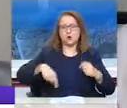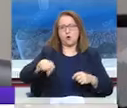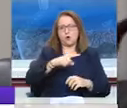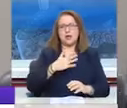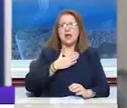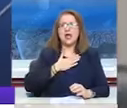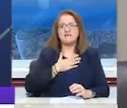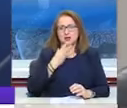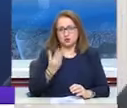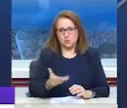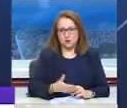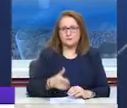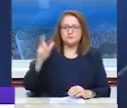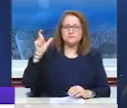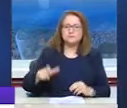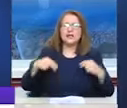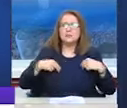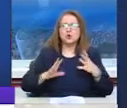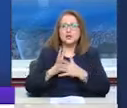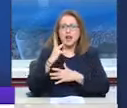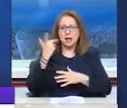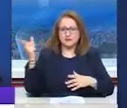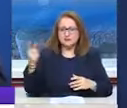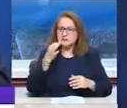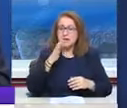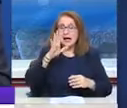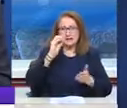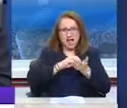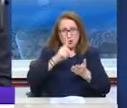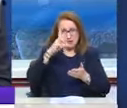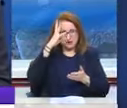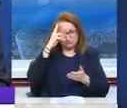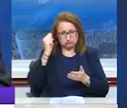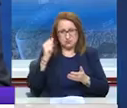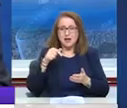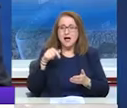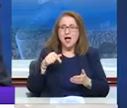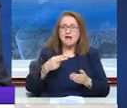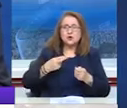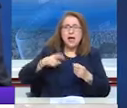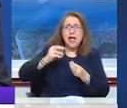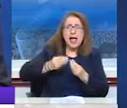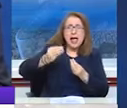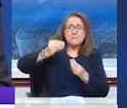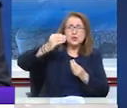Απλώς να επισημάνω ότι το ξέχασα, ότι ασφαλώς η πληρωμή των επιτοκίων